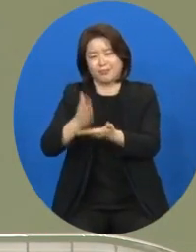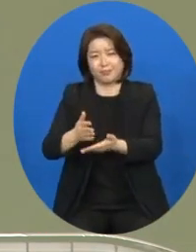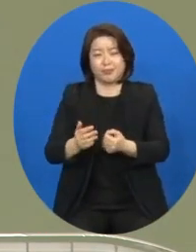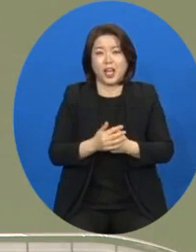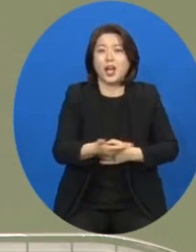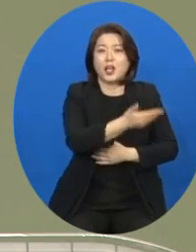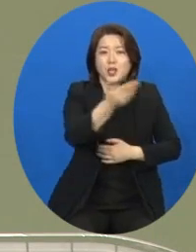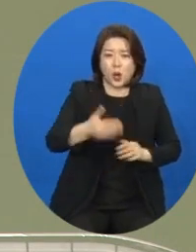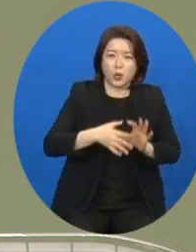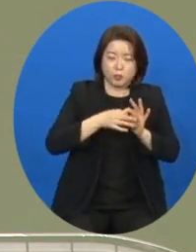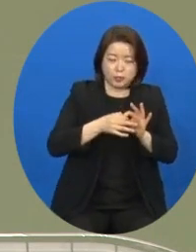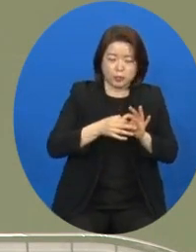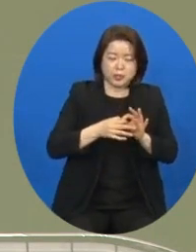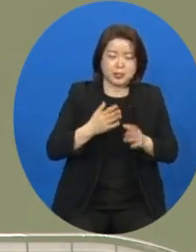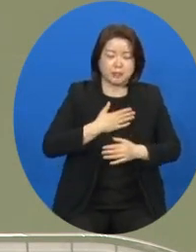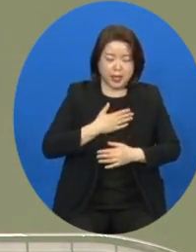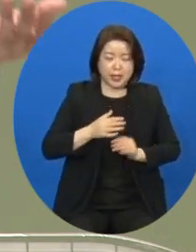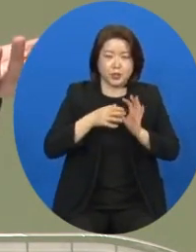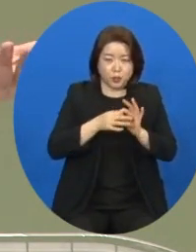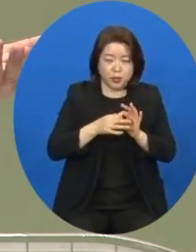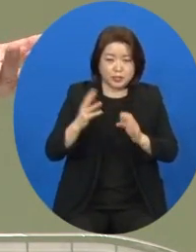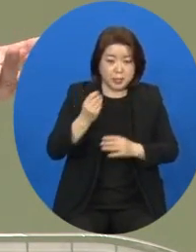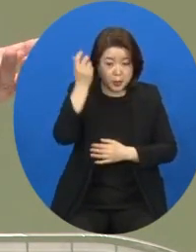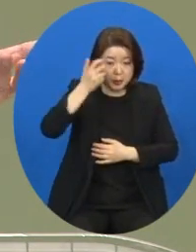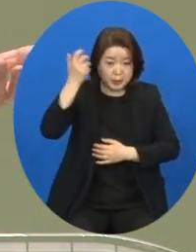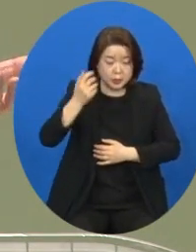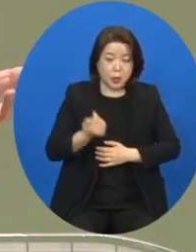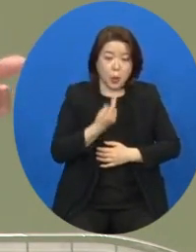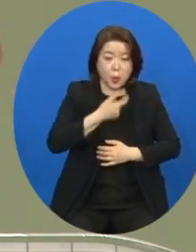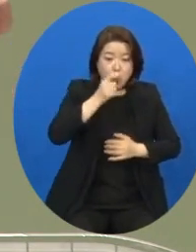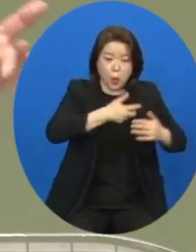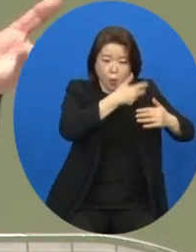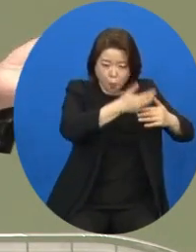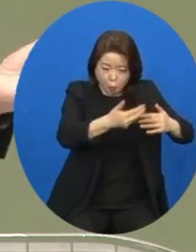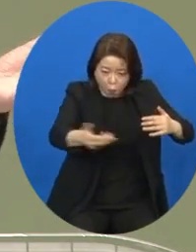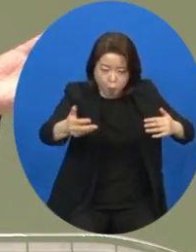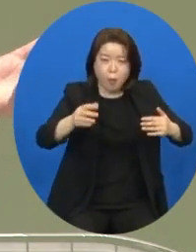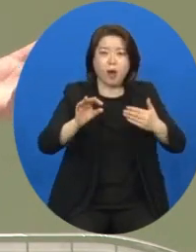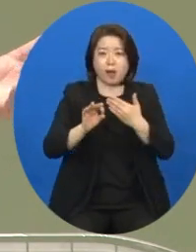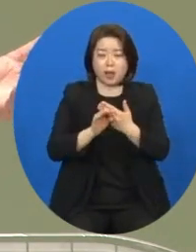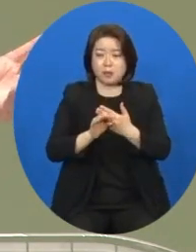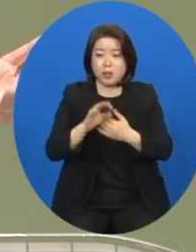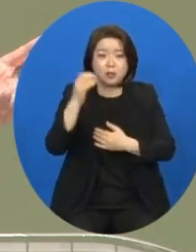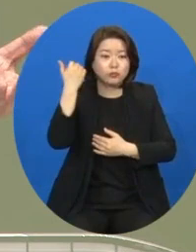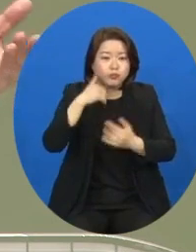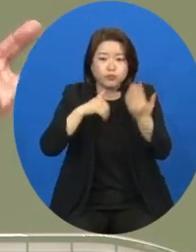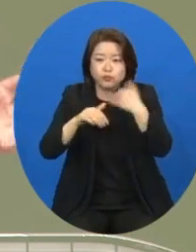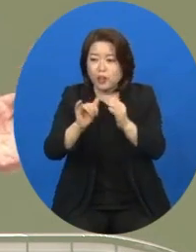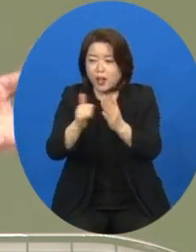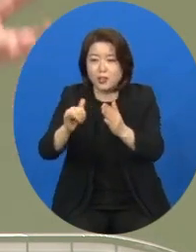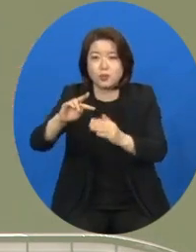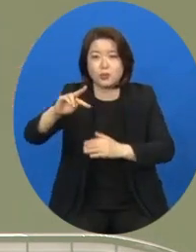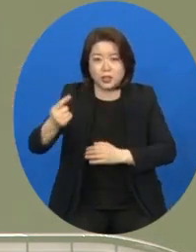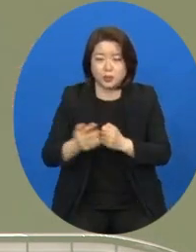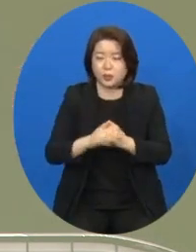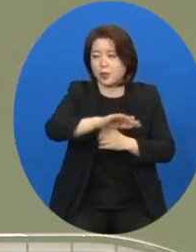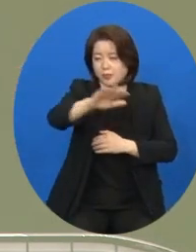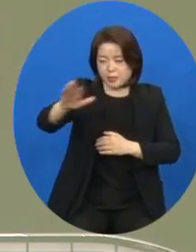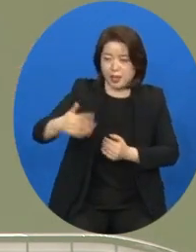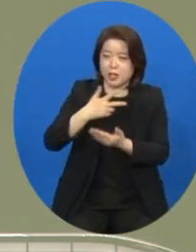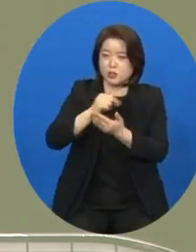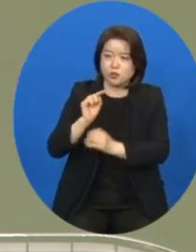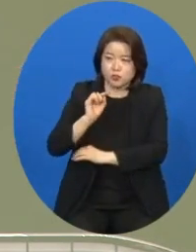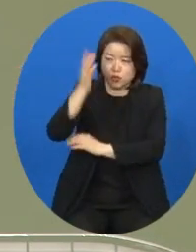여러분이 통해서 성령의 생수의 강이 흘러나가면 어떤 가족이라도요, 다 주의 영광을